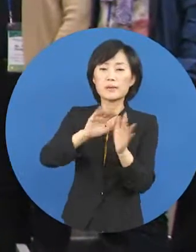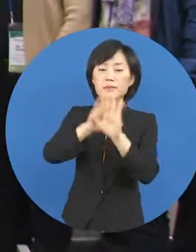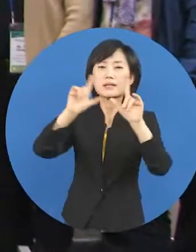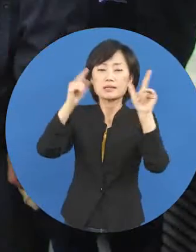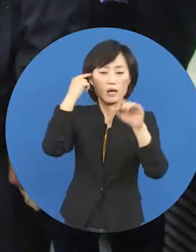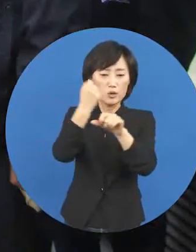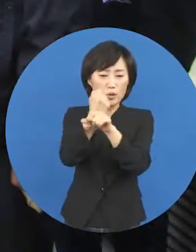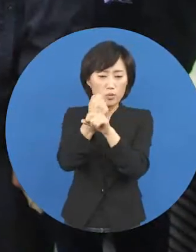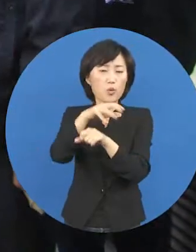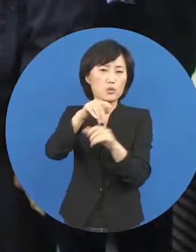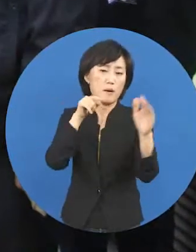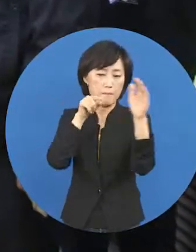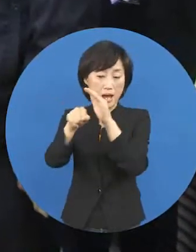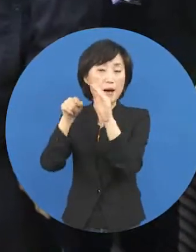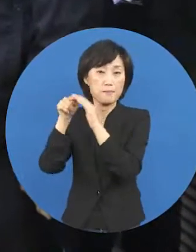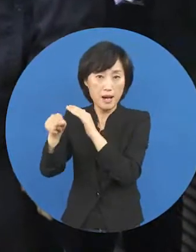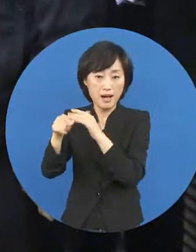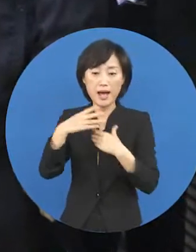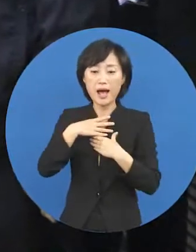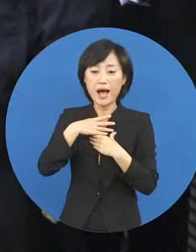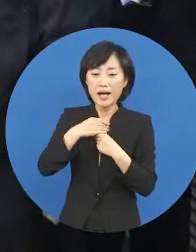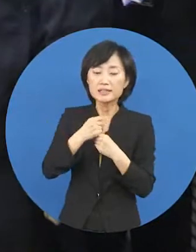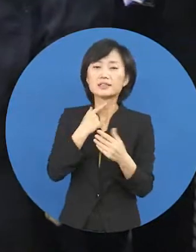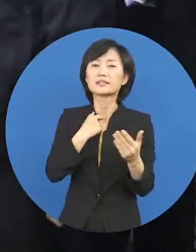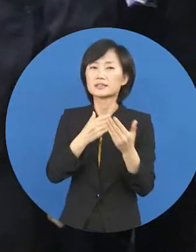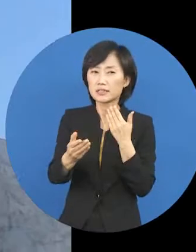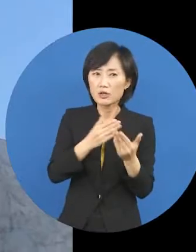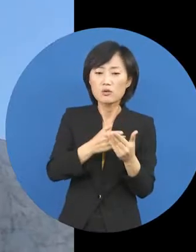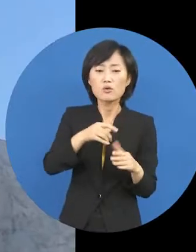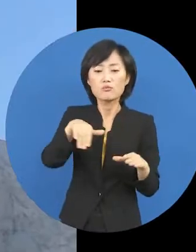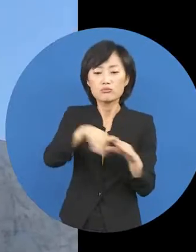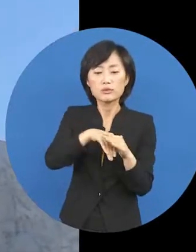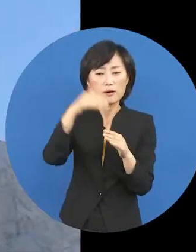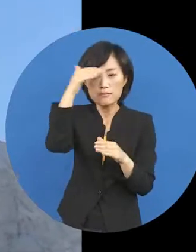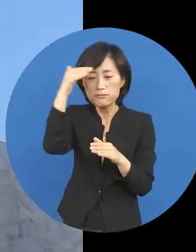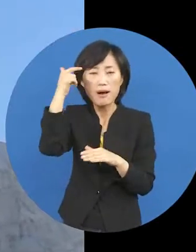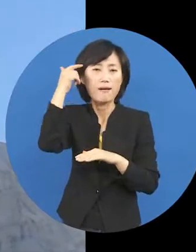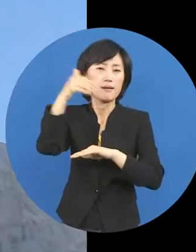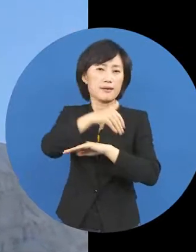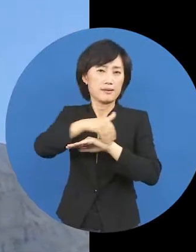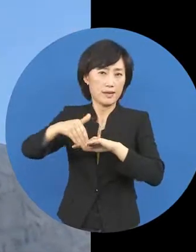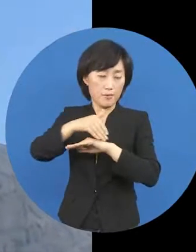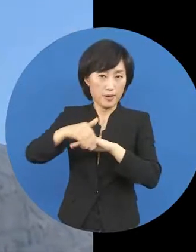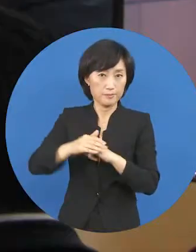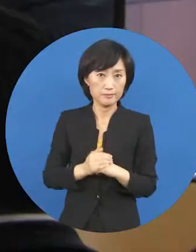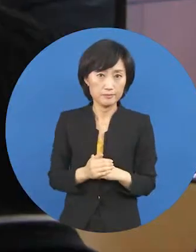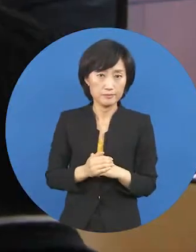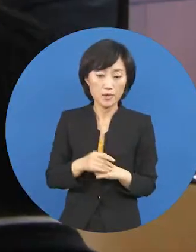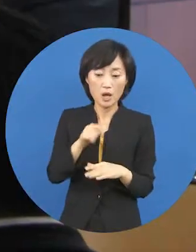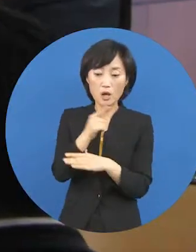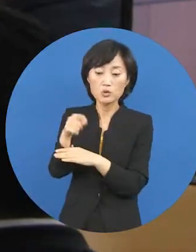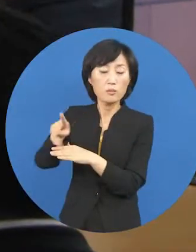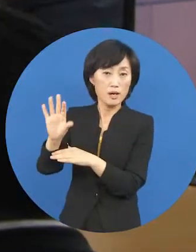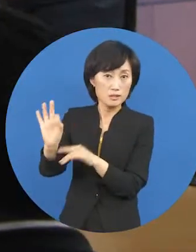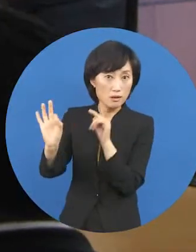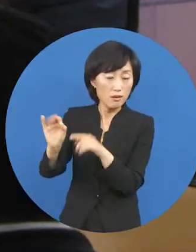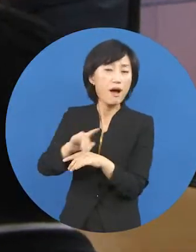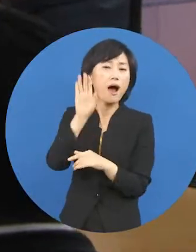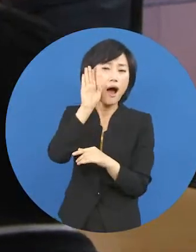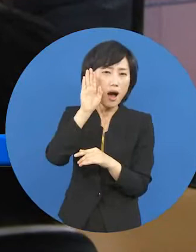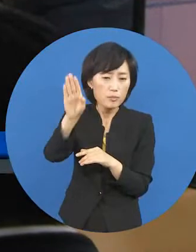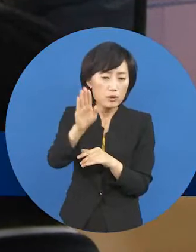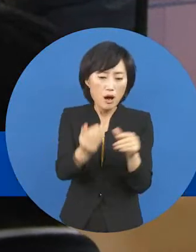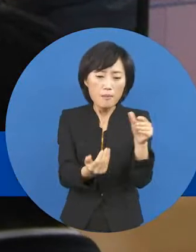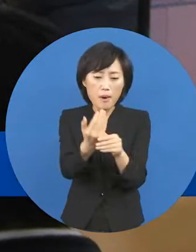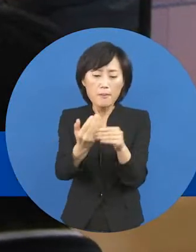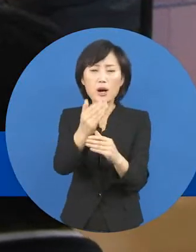예정이며 안전체험 교육과 수원, 화성 등 문화탐방도 진행할 계획입니다. 소방방재청은 앞으로도 재난 피해를